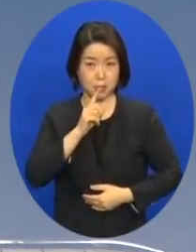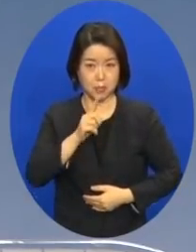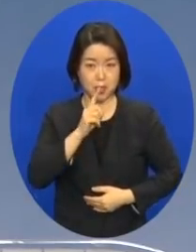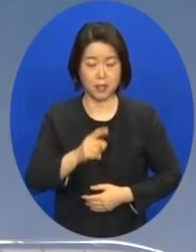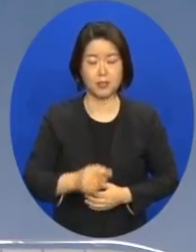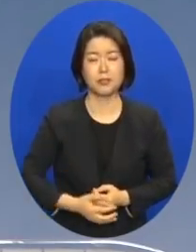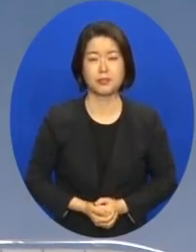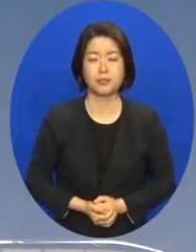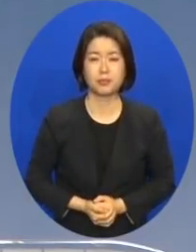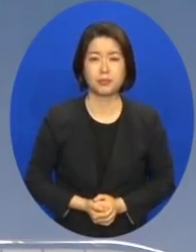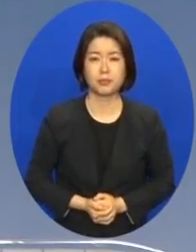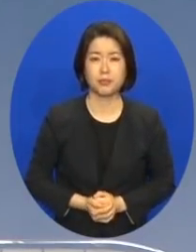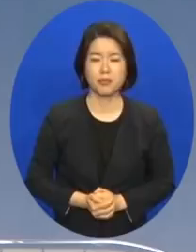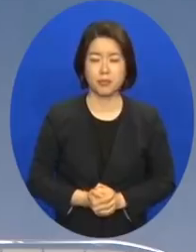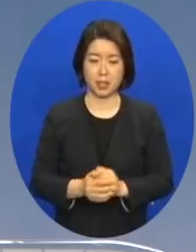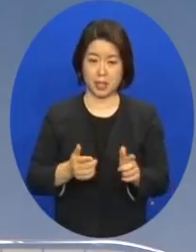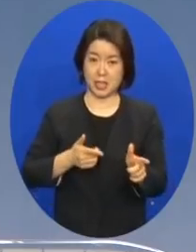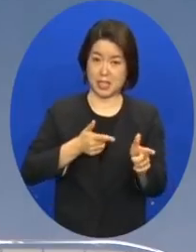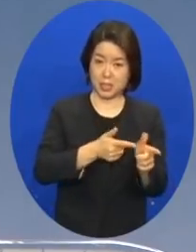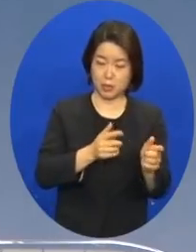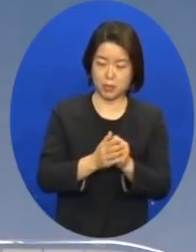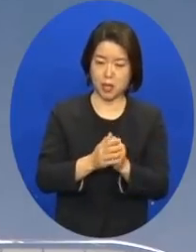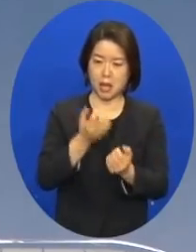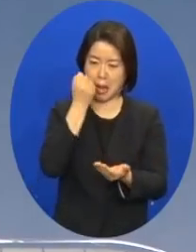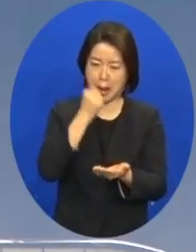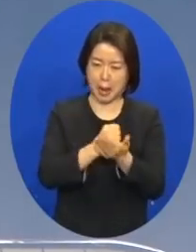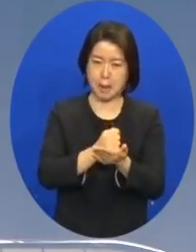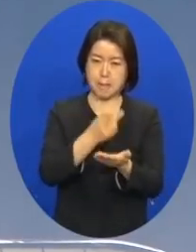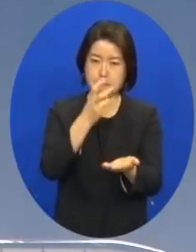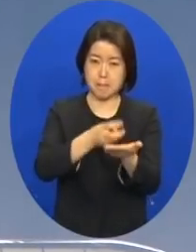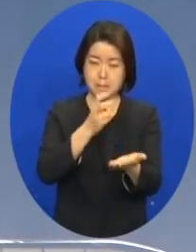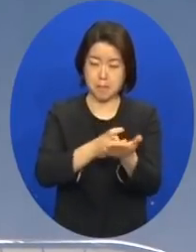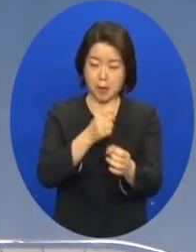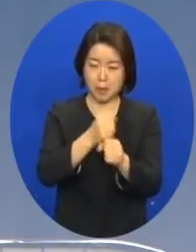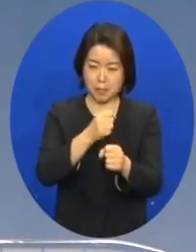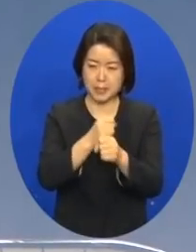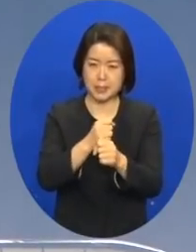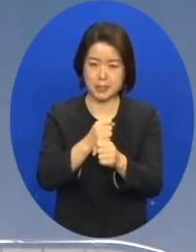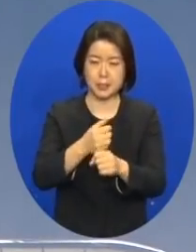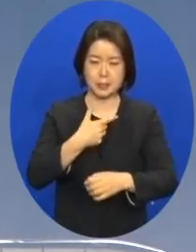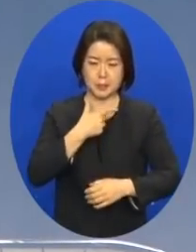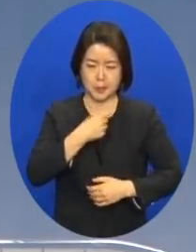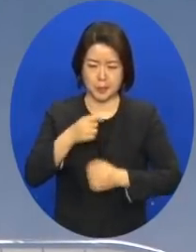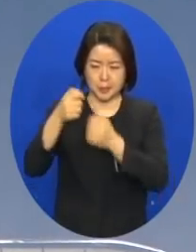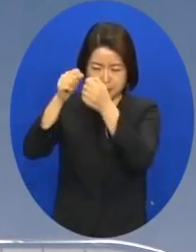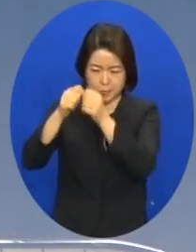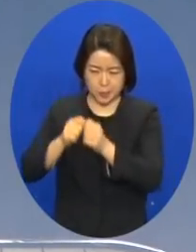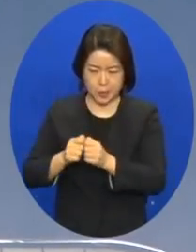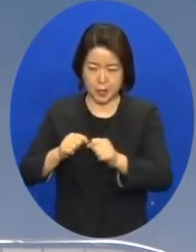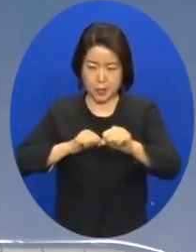했는데, 동성애 합법화 움직임이 아주 구체화되고 있습니다.